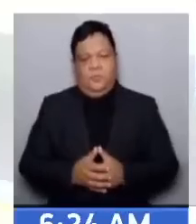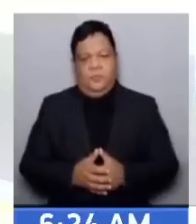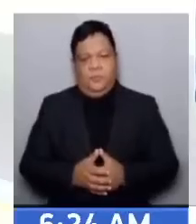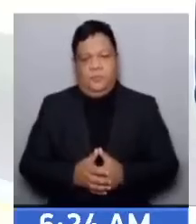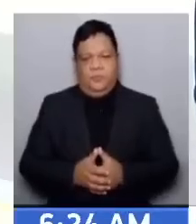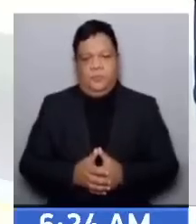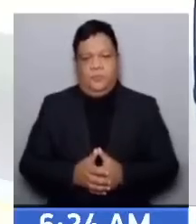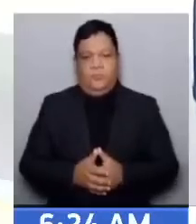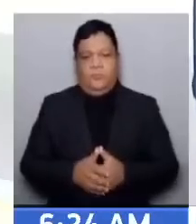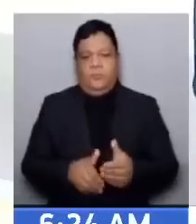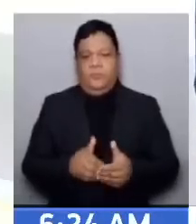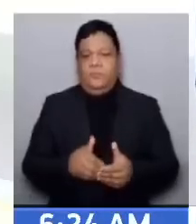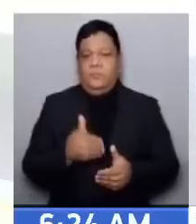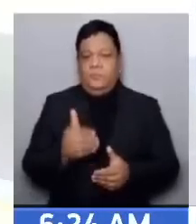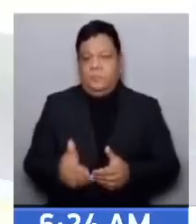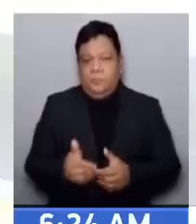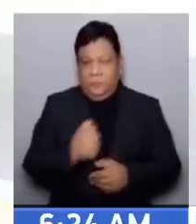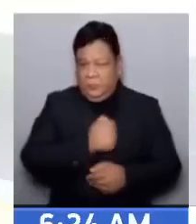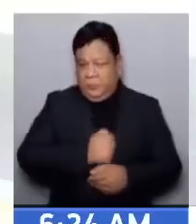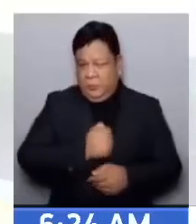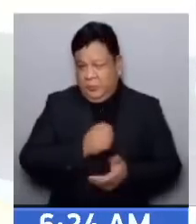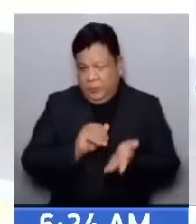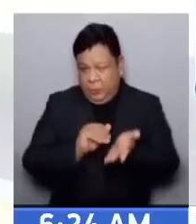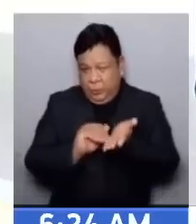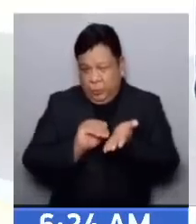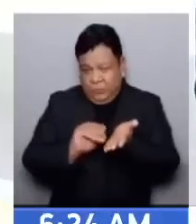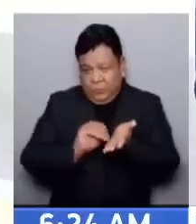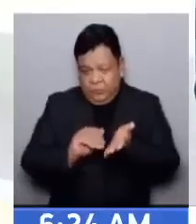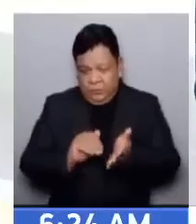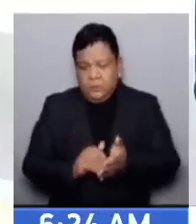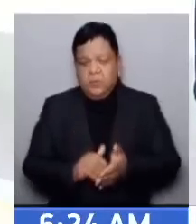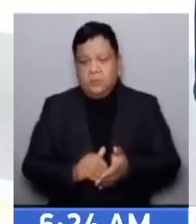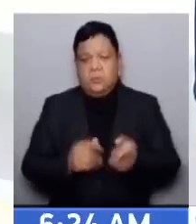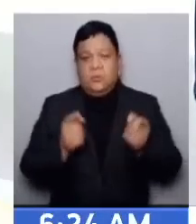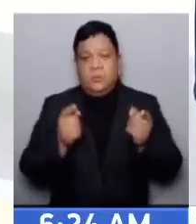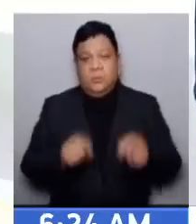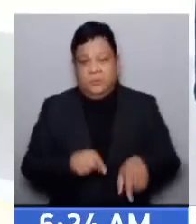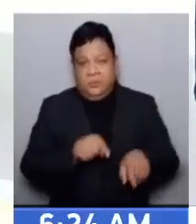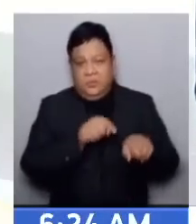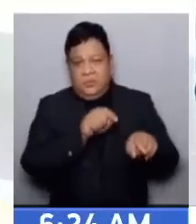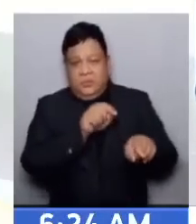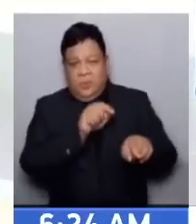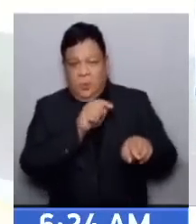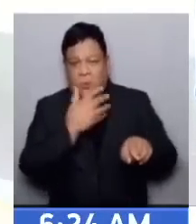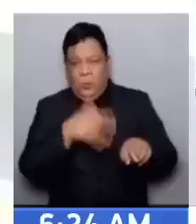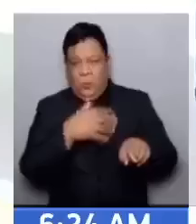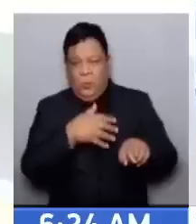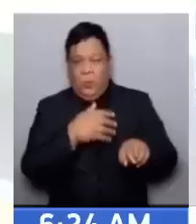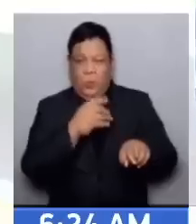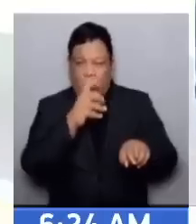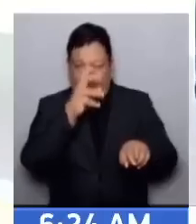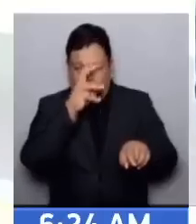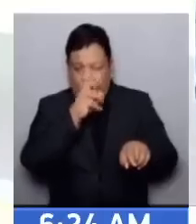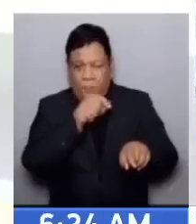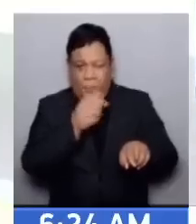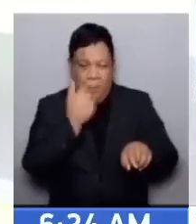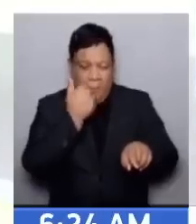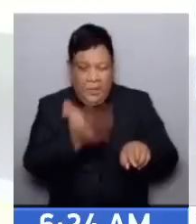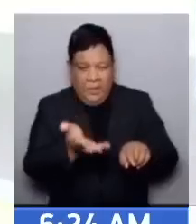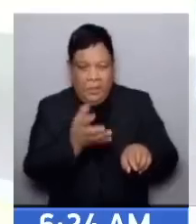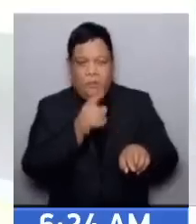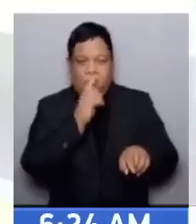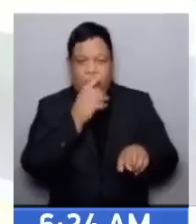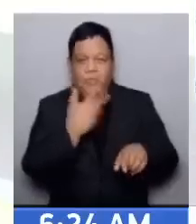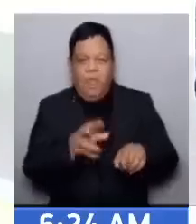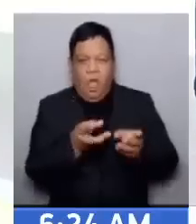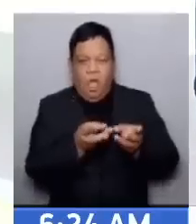Pasintabi mo mga igan. Naagna sa bangkay ng isang babae ang natagpuan sa likod ng kanyang sasakyan sa San Leonardo,